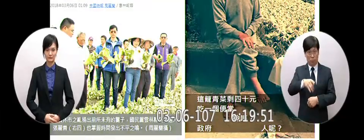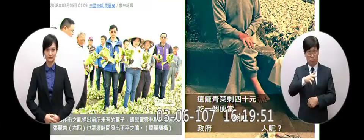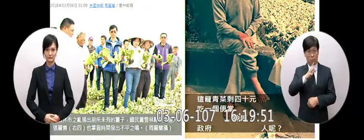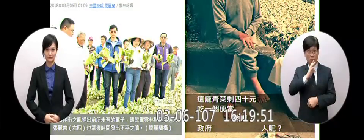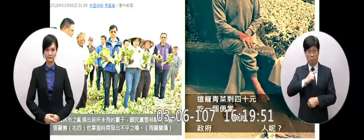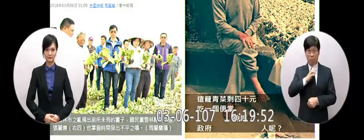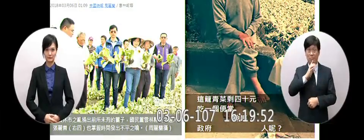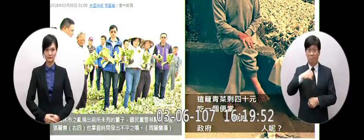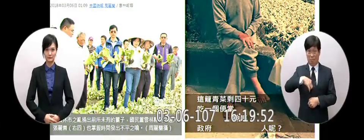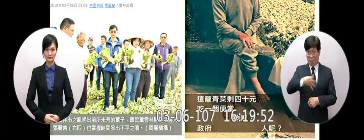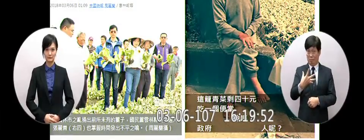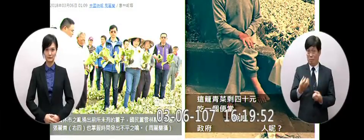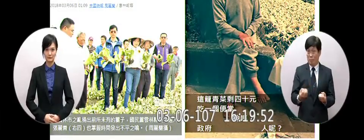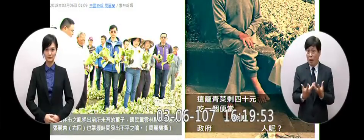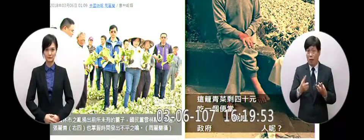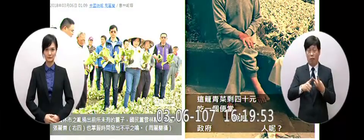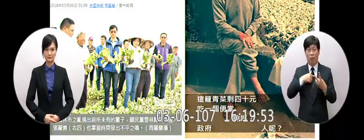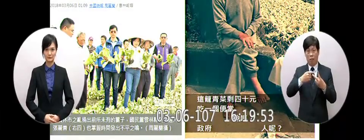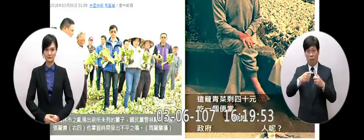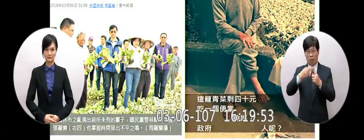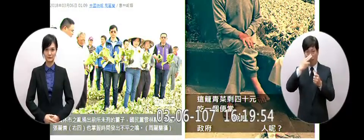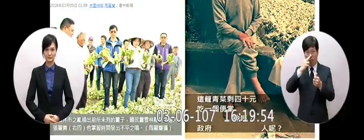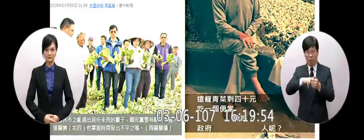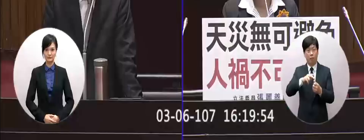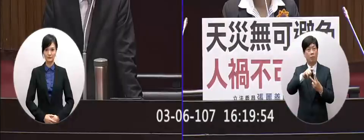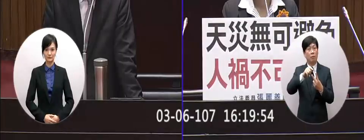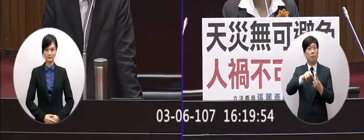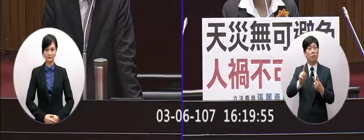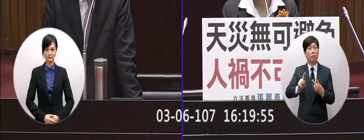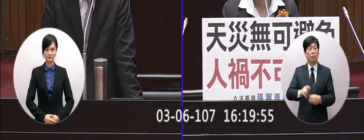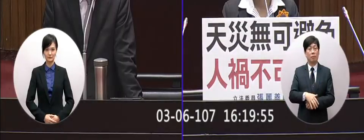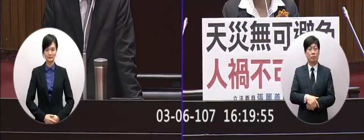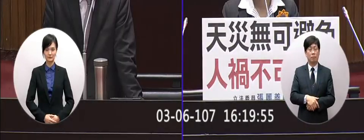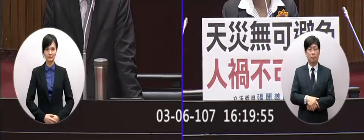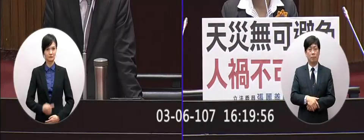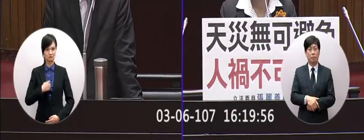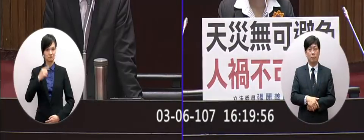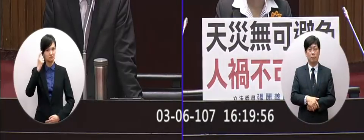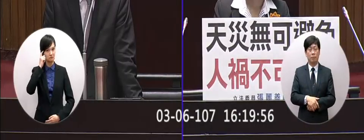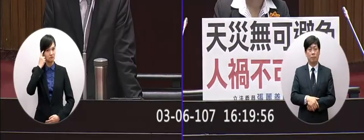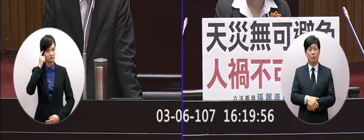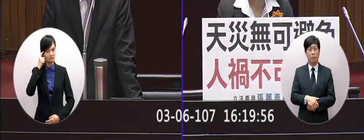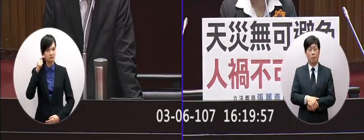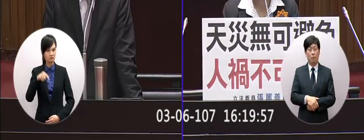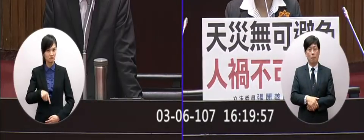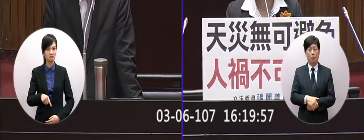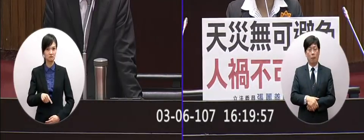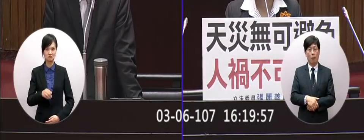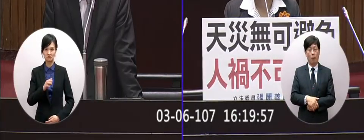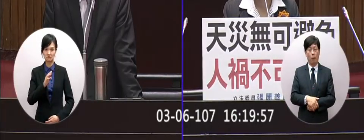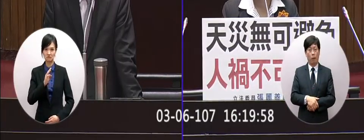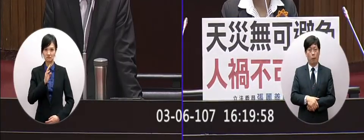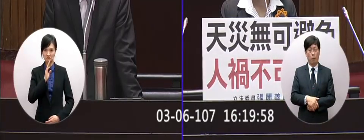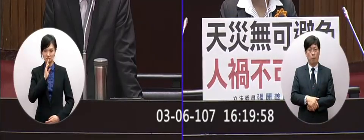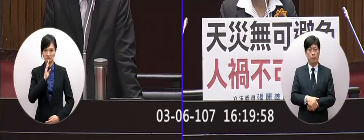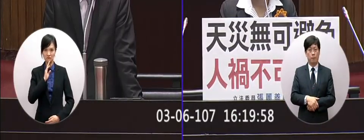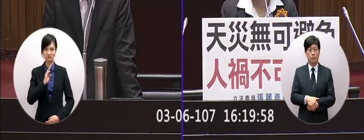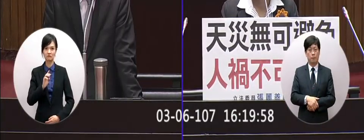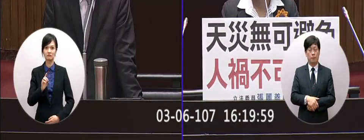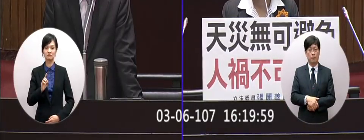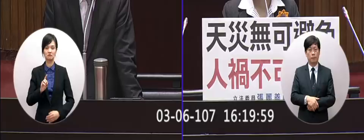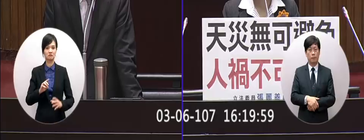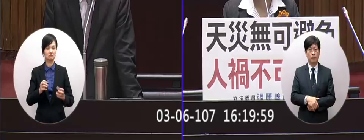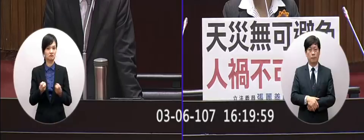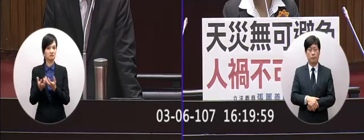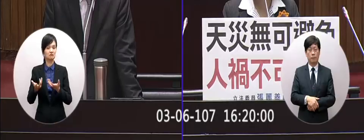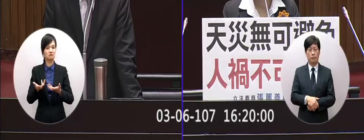天灾，也是人祸？ 我想这是一个失误啦，吼，啊，造成